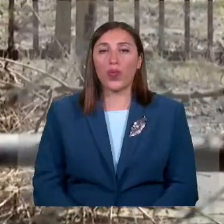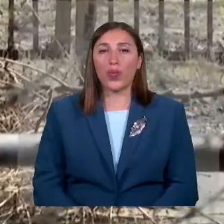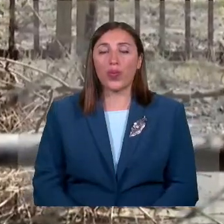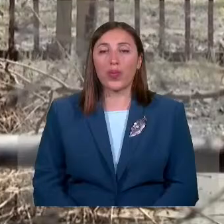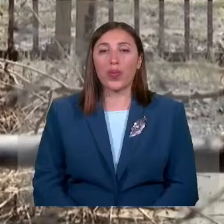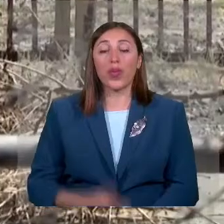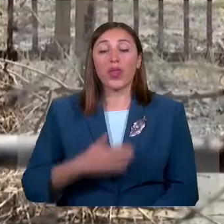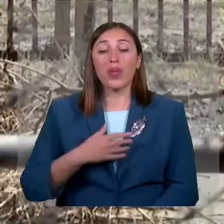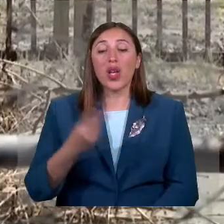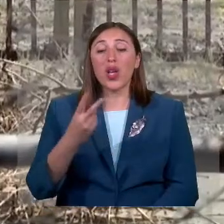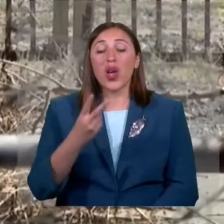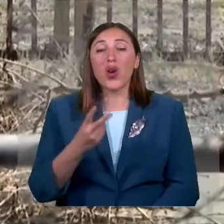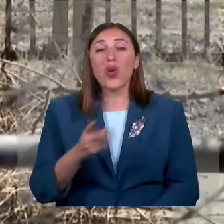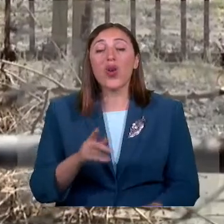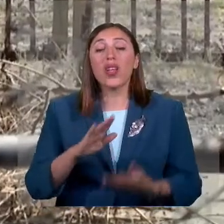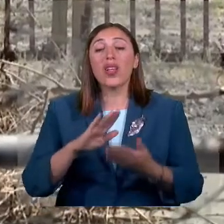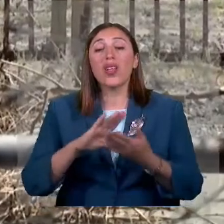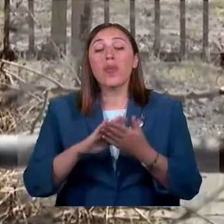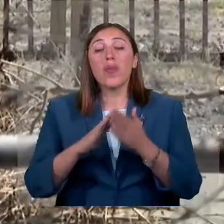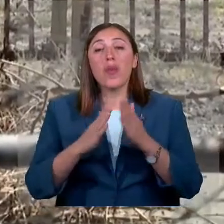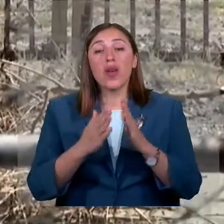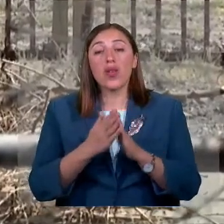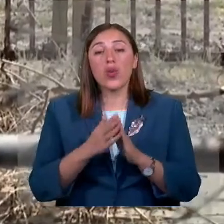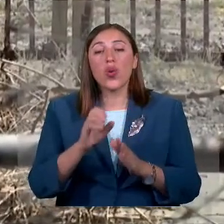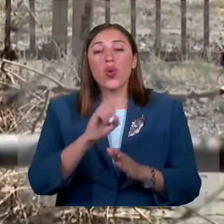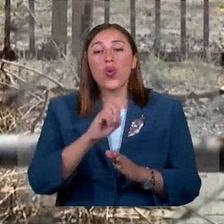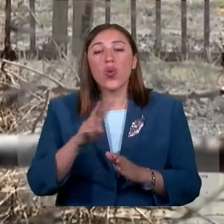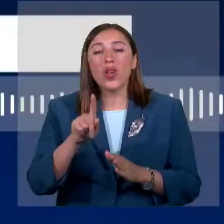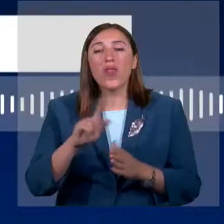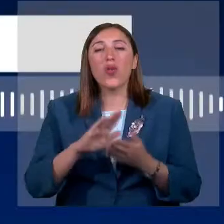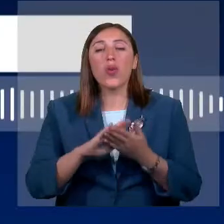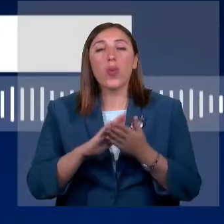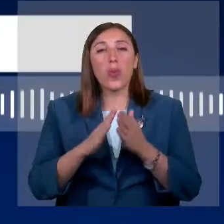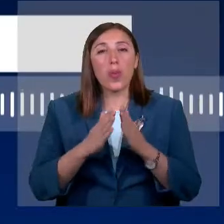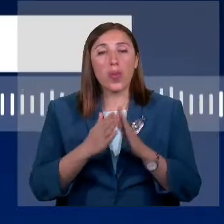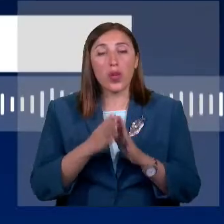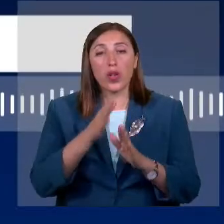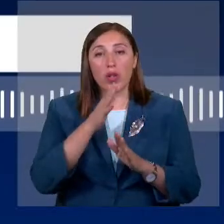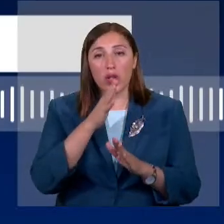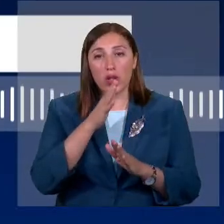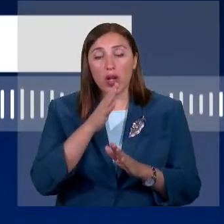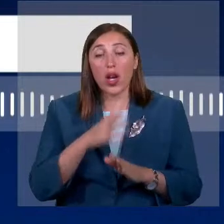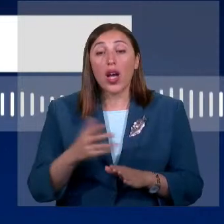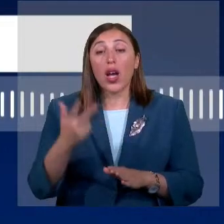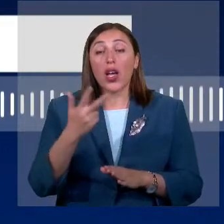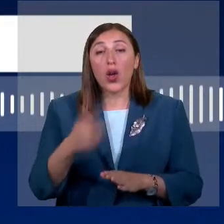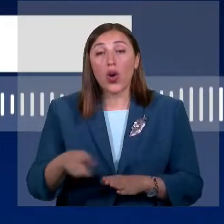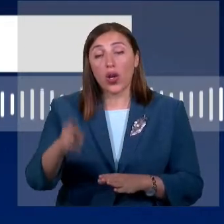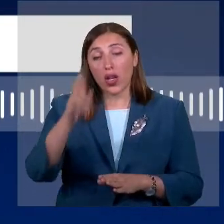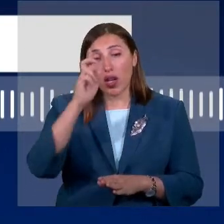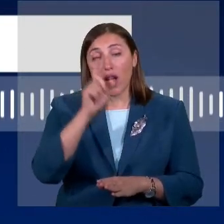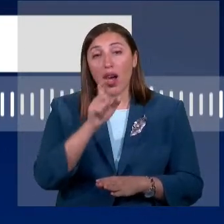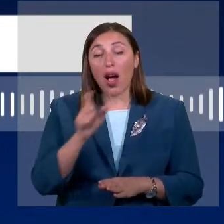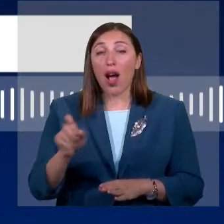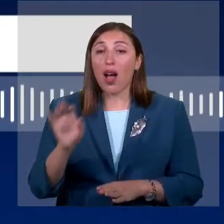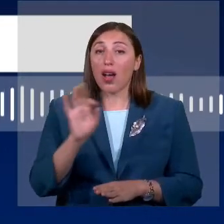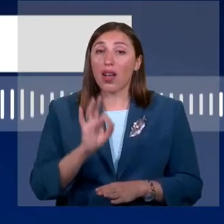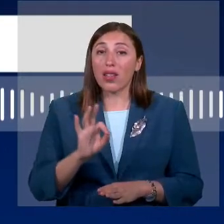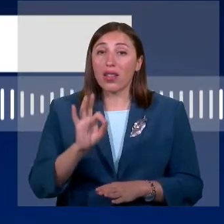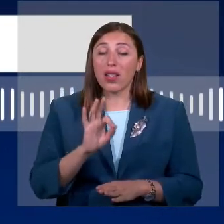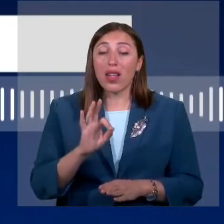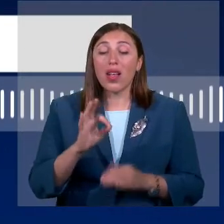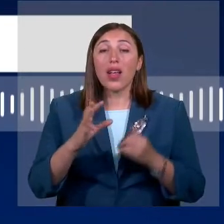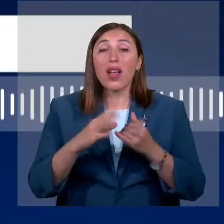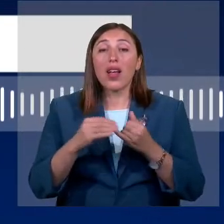երկրորդ պայմանավորվածությունը կրկին հուլիսին ձեռք բերված երրորդ երկրների քաղաքացիների համար